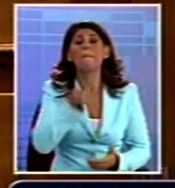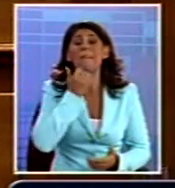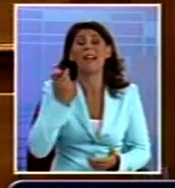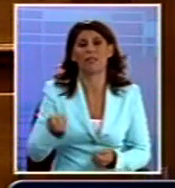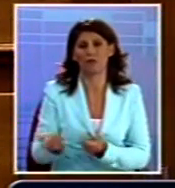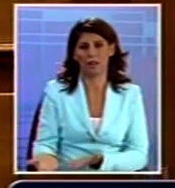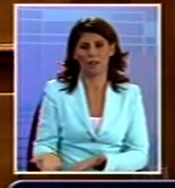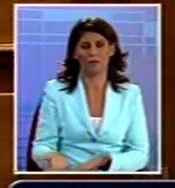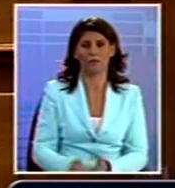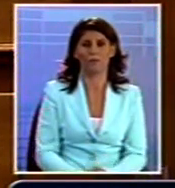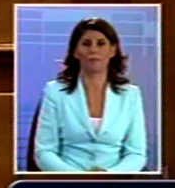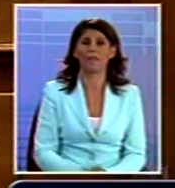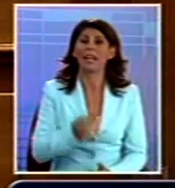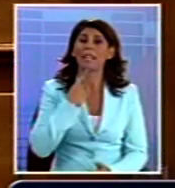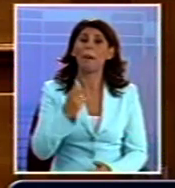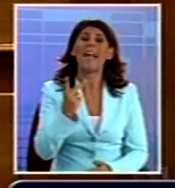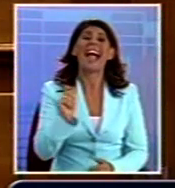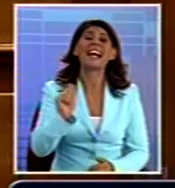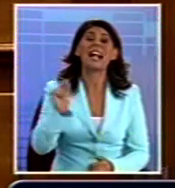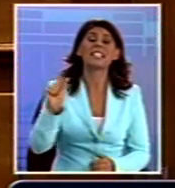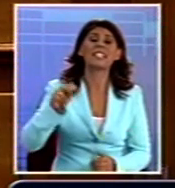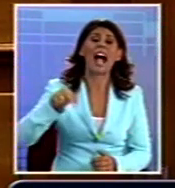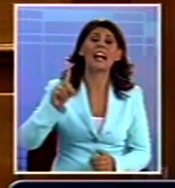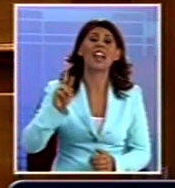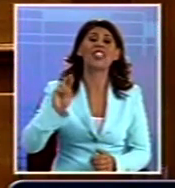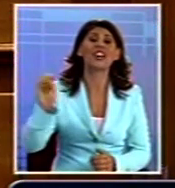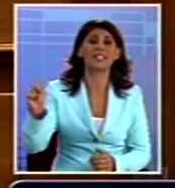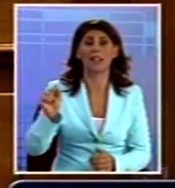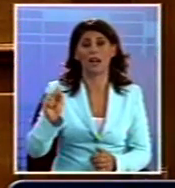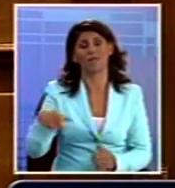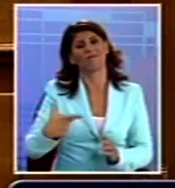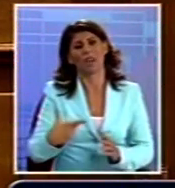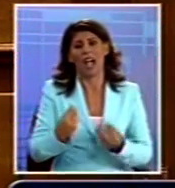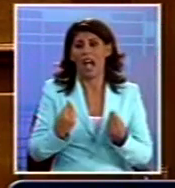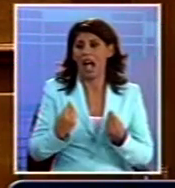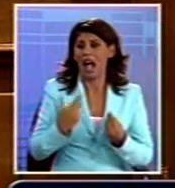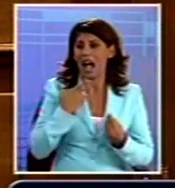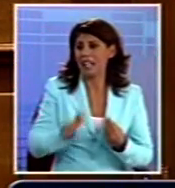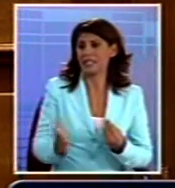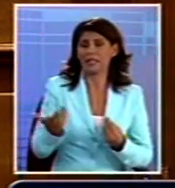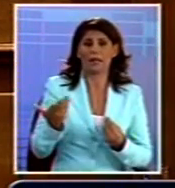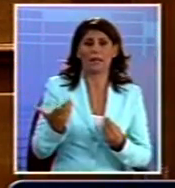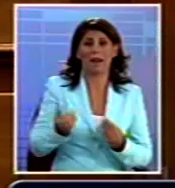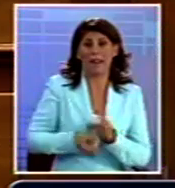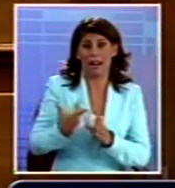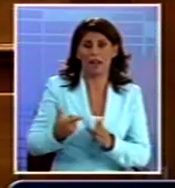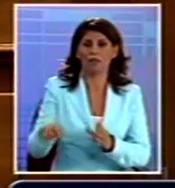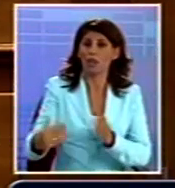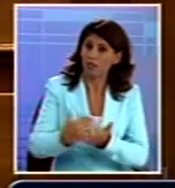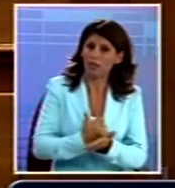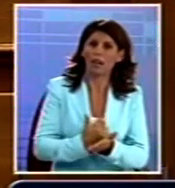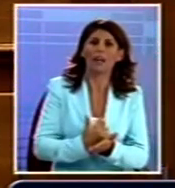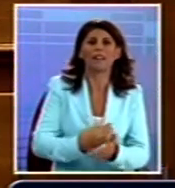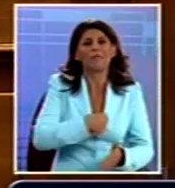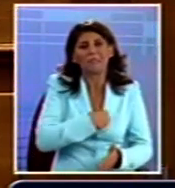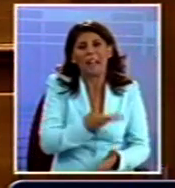κάποτε κασάνδρες και διαμαρτυρήθηκαν. Εδώ που τα λέμε πράγματι αδικία είναι να τους λες κασάνδρες. Αδικία για την καημένη